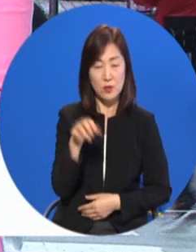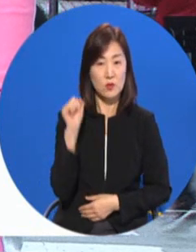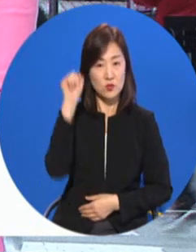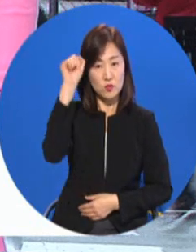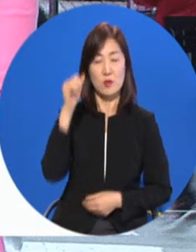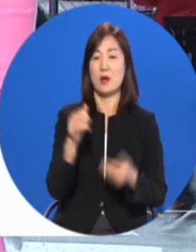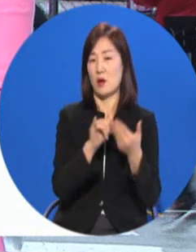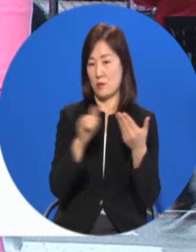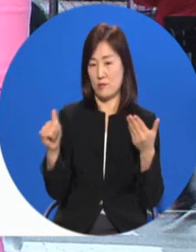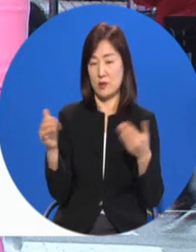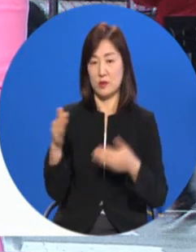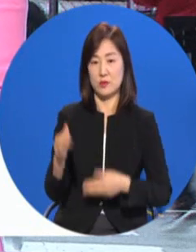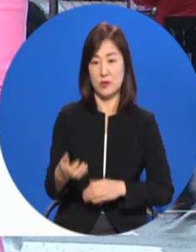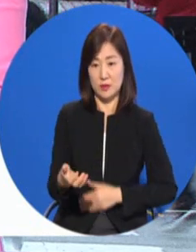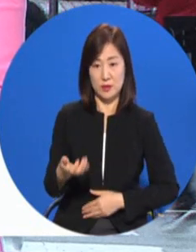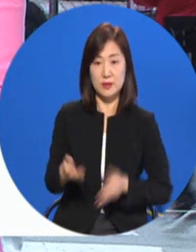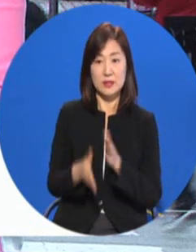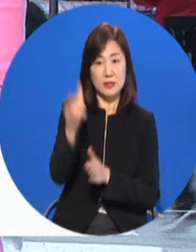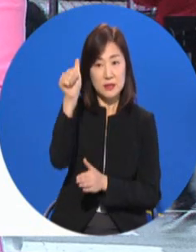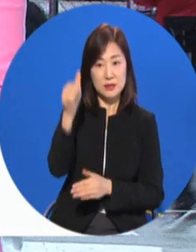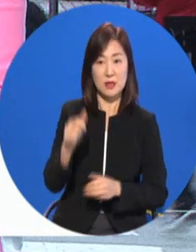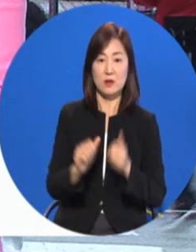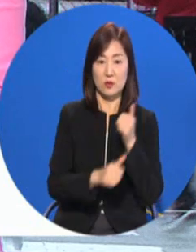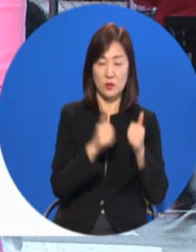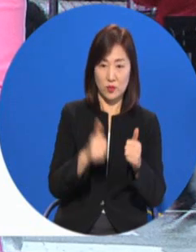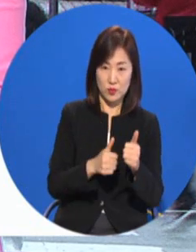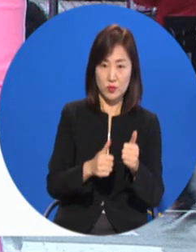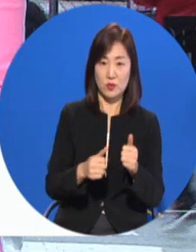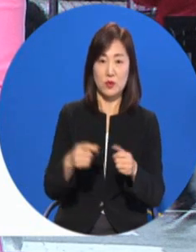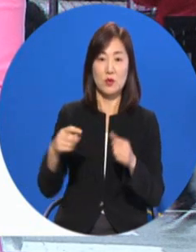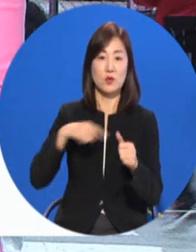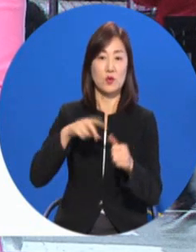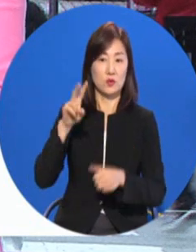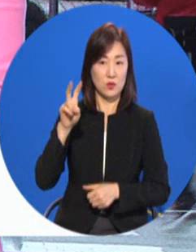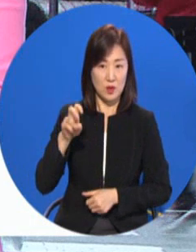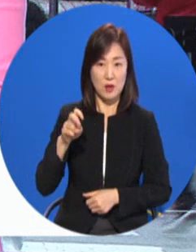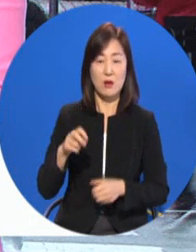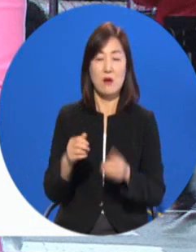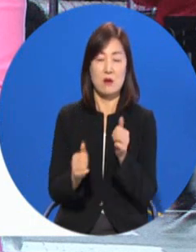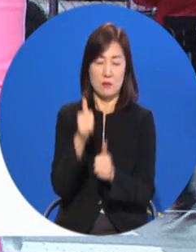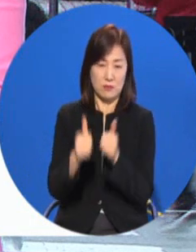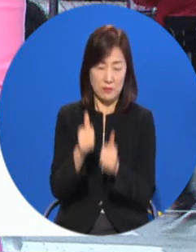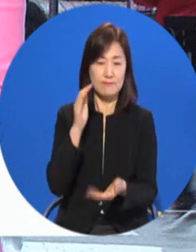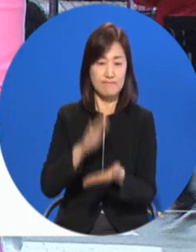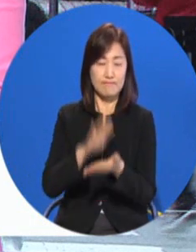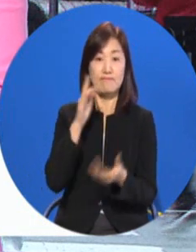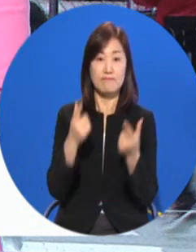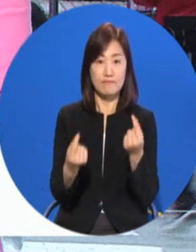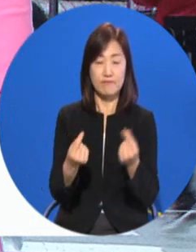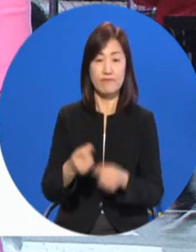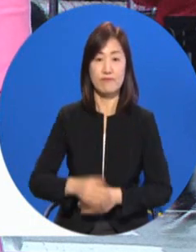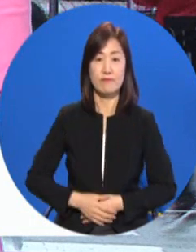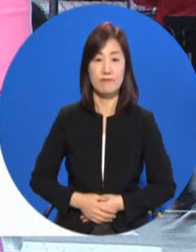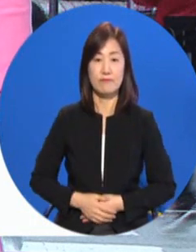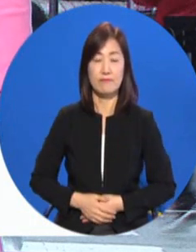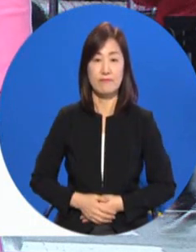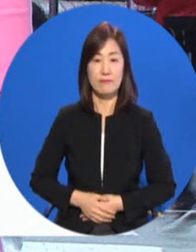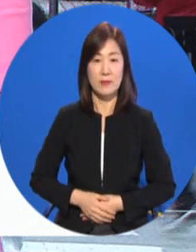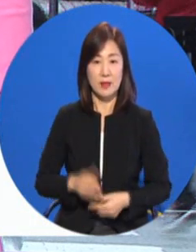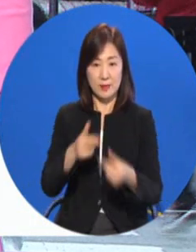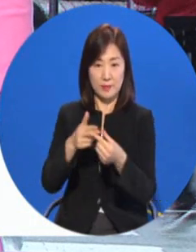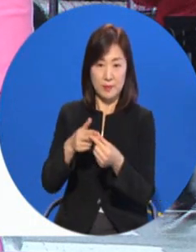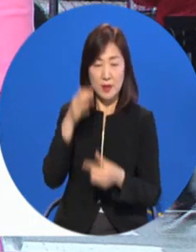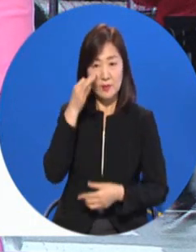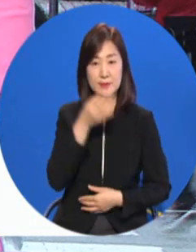2명 애다 전직 시장과 교육감 등 쟁쟁한 인물들이 포진 해서 이미 뜨거운 열전을 펼치고 있다는데요 박민주 기자가 후보